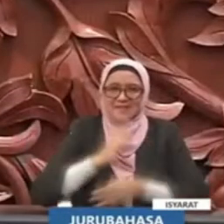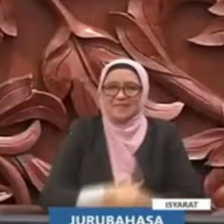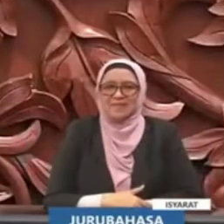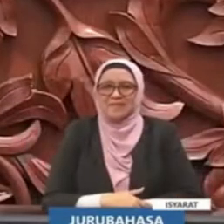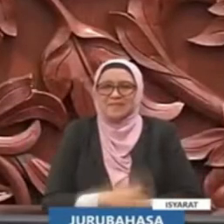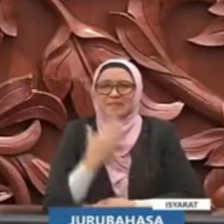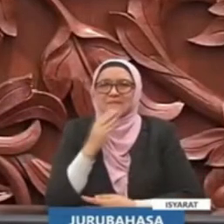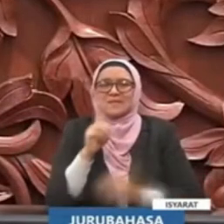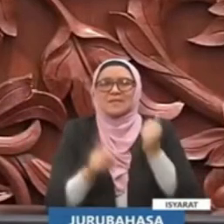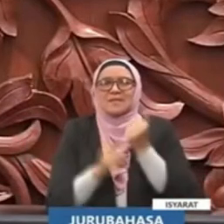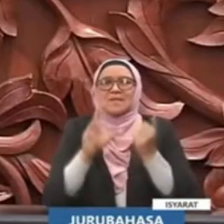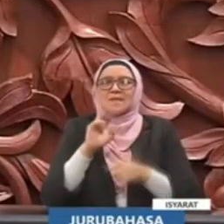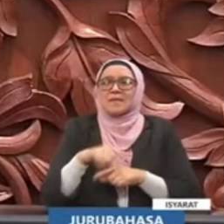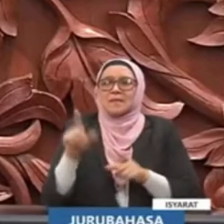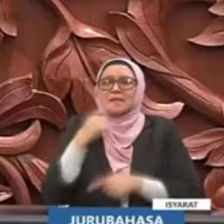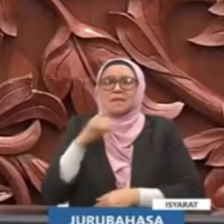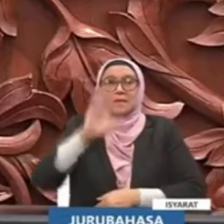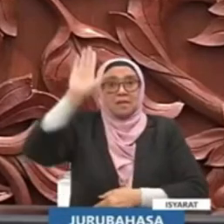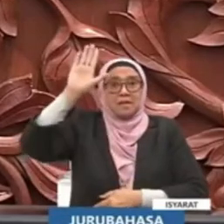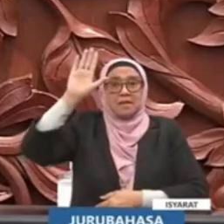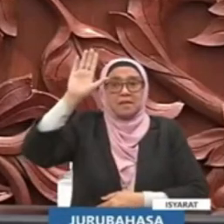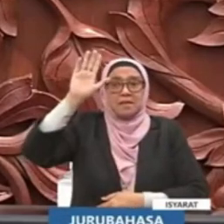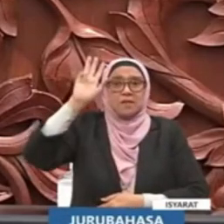satu sayang tambahan penting itu wanita-wanita